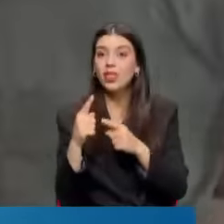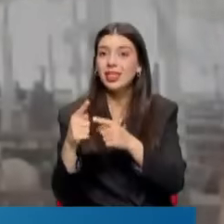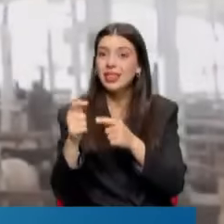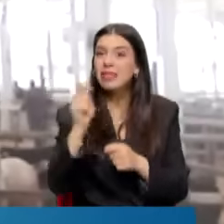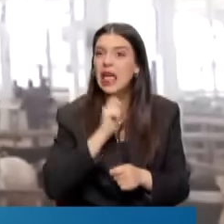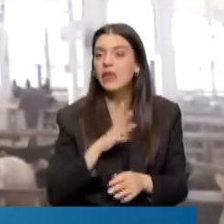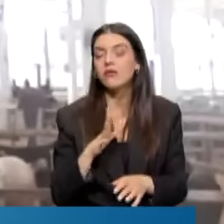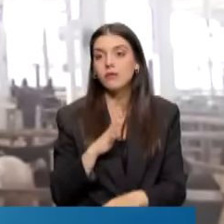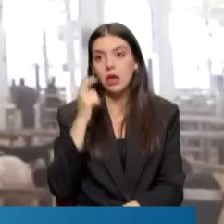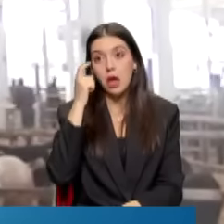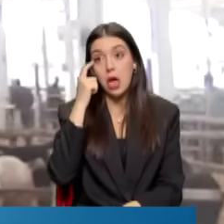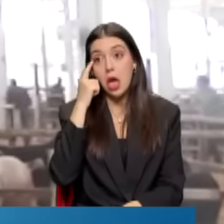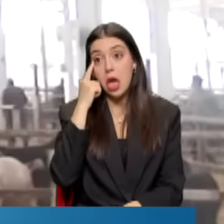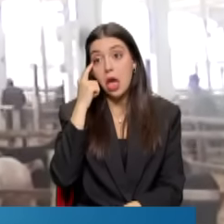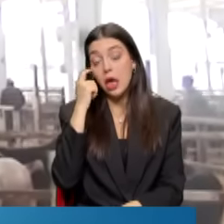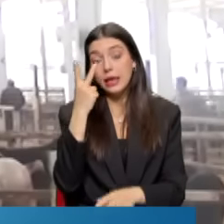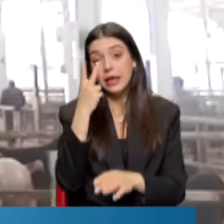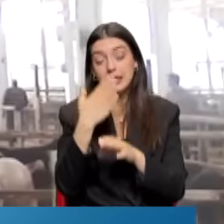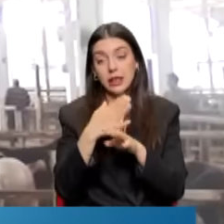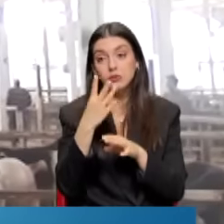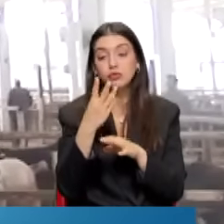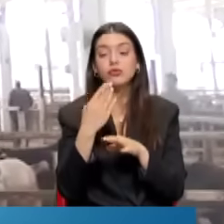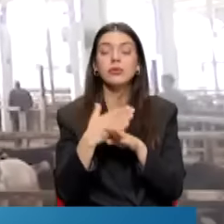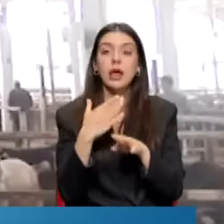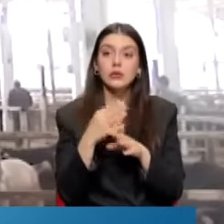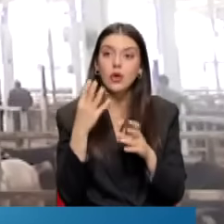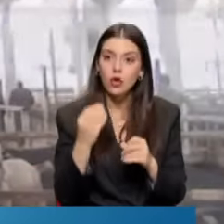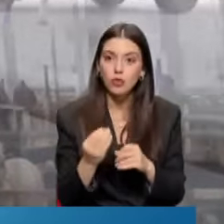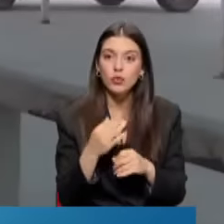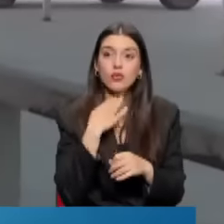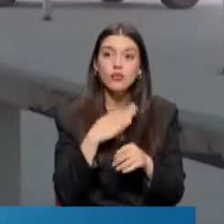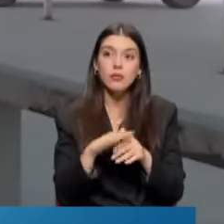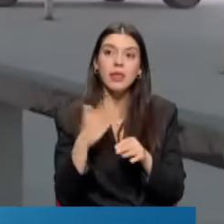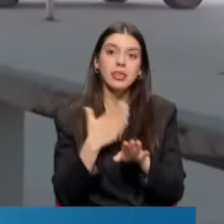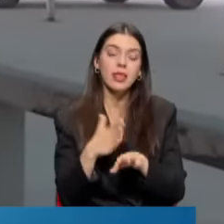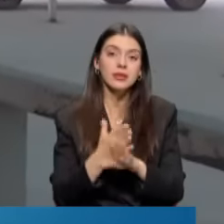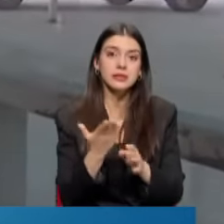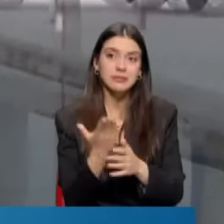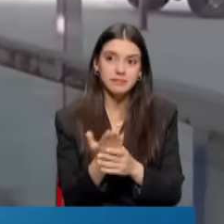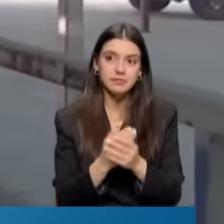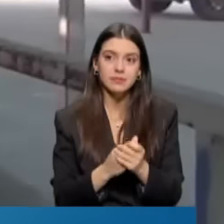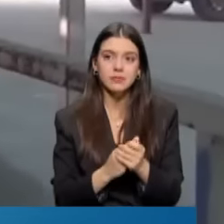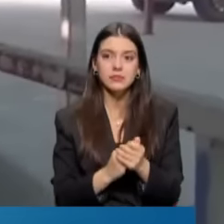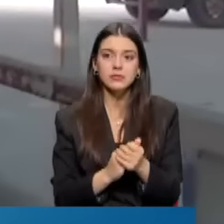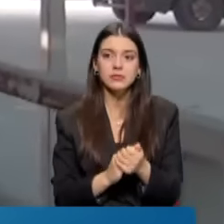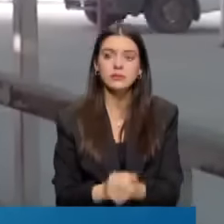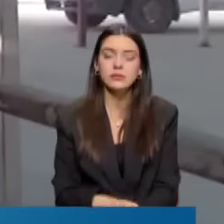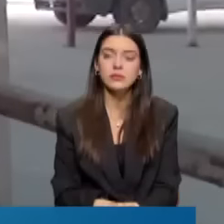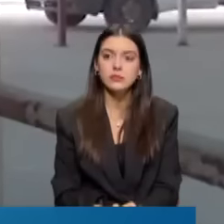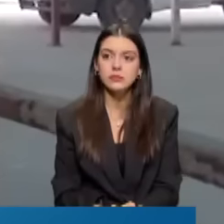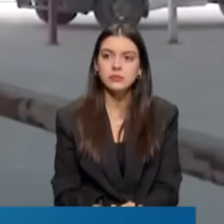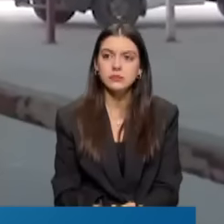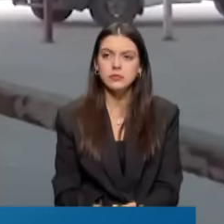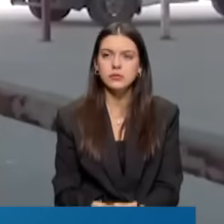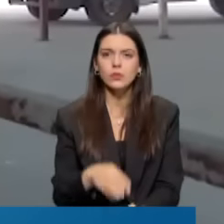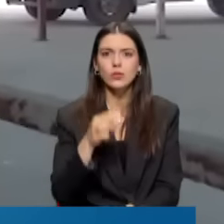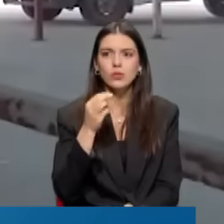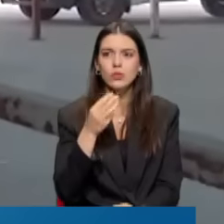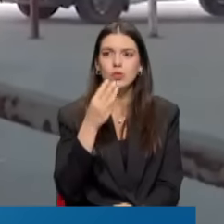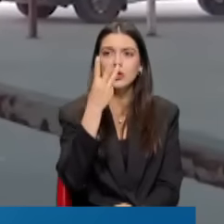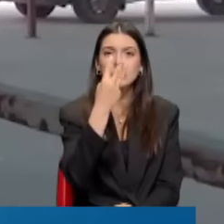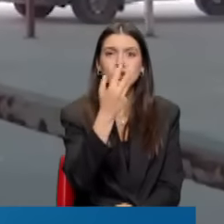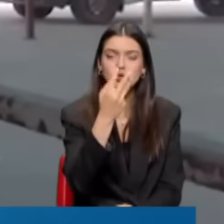bulunuyorlar taksit taksit kurbanlar bile takside vururu biz bu işin içinden çıkıyoruz abi ama biz kalk buya üst üstü